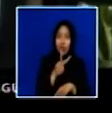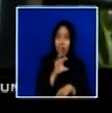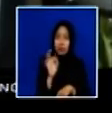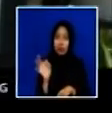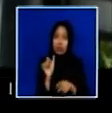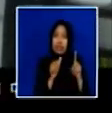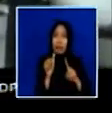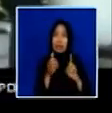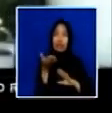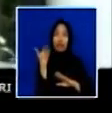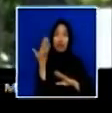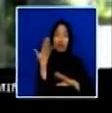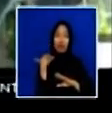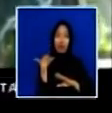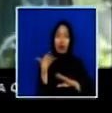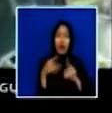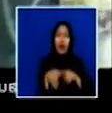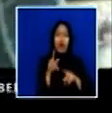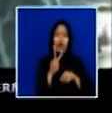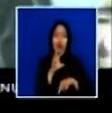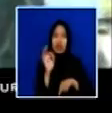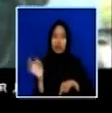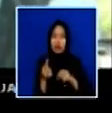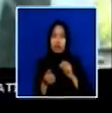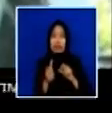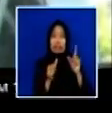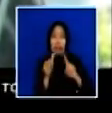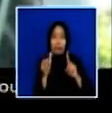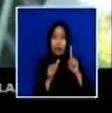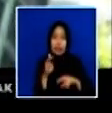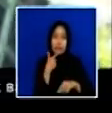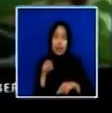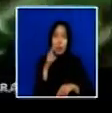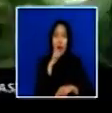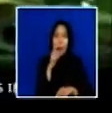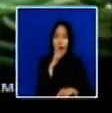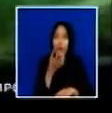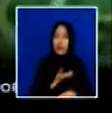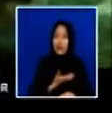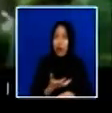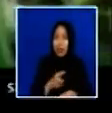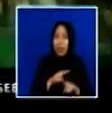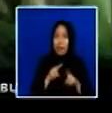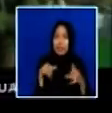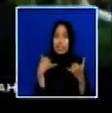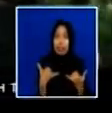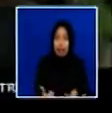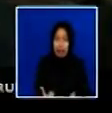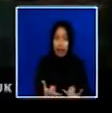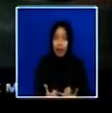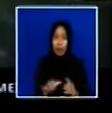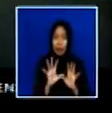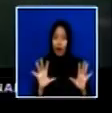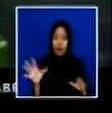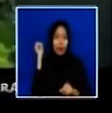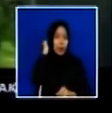tahun 2016 pecintanya didominasi para bapak-bapak tapi untuk saat ini pecinta dan peminatnya didominasi oleh